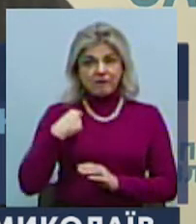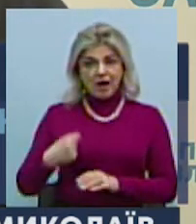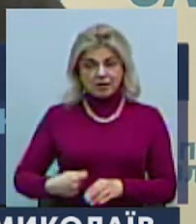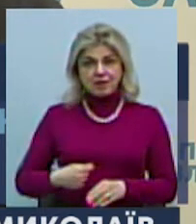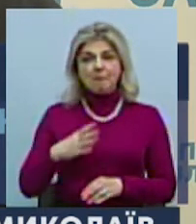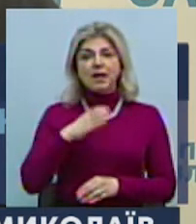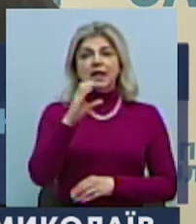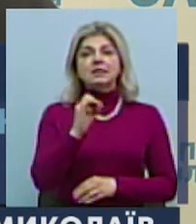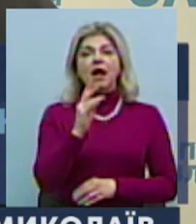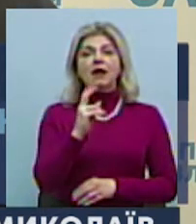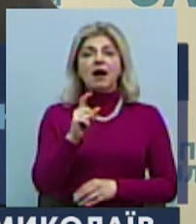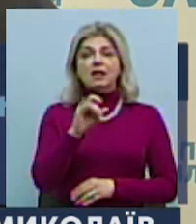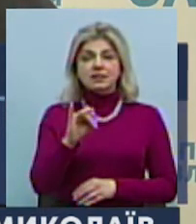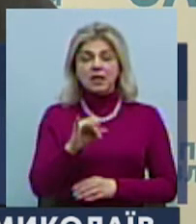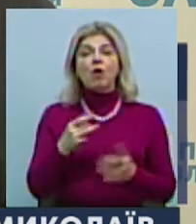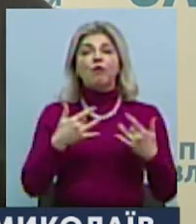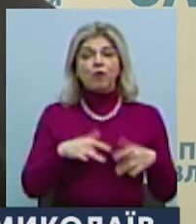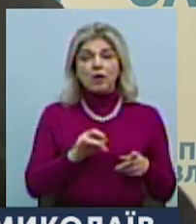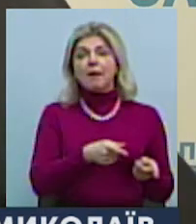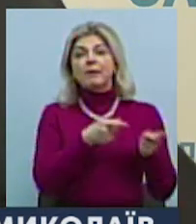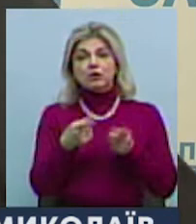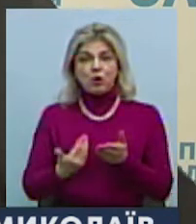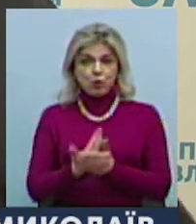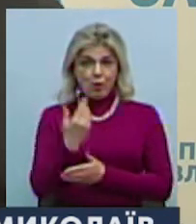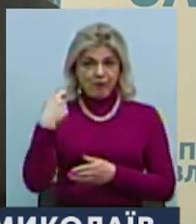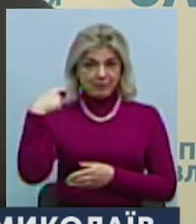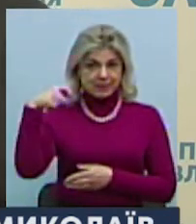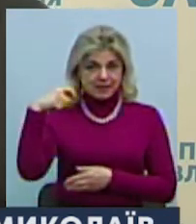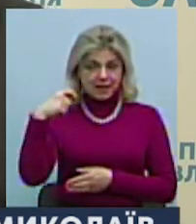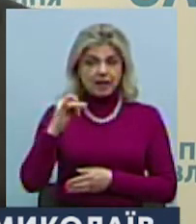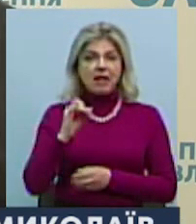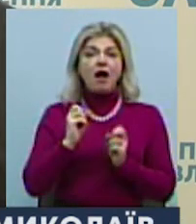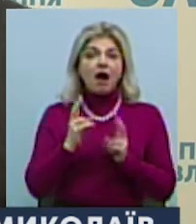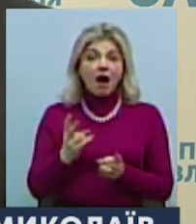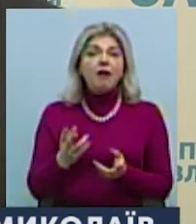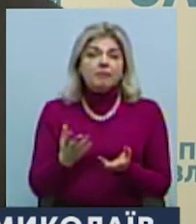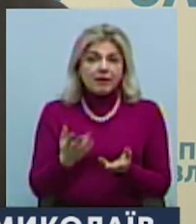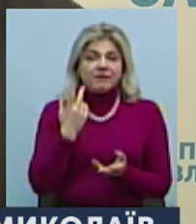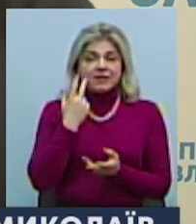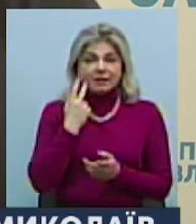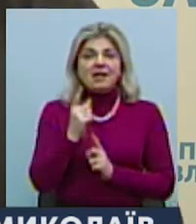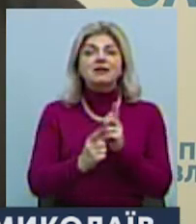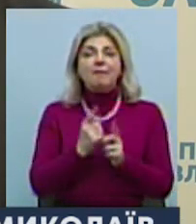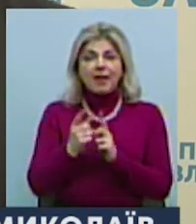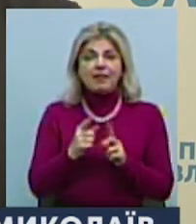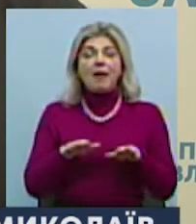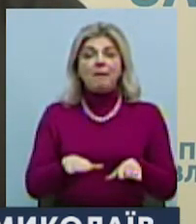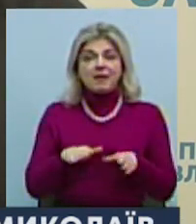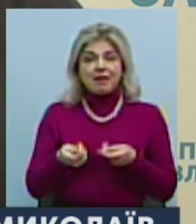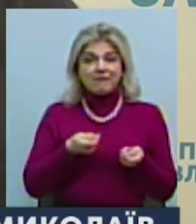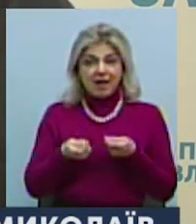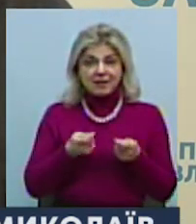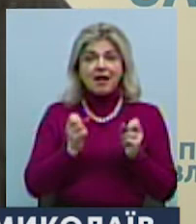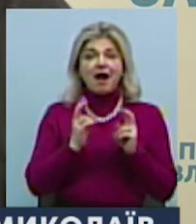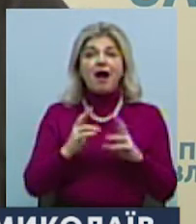Оланд, новый президент, ну, как следствие, потянулись замены в местной власти, как это во